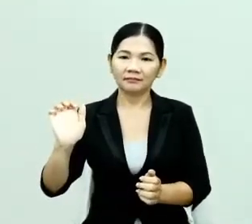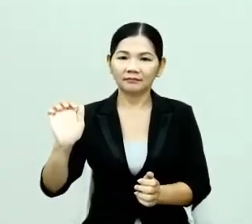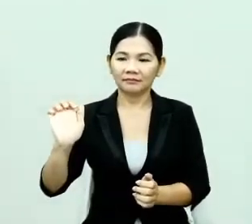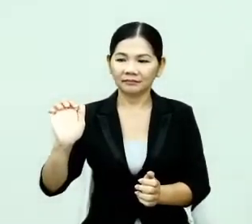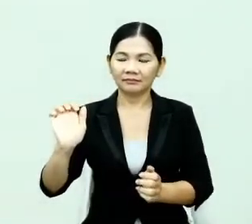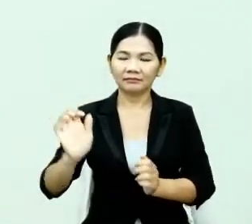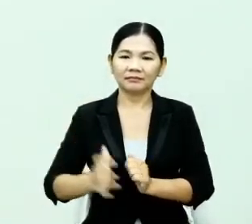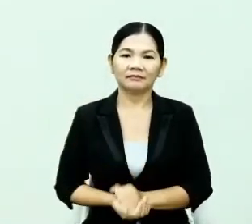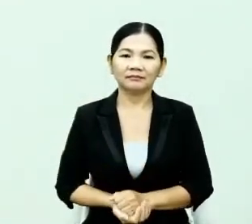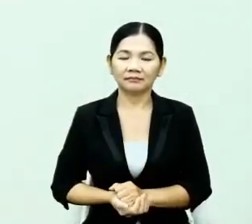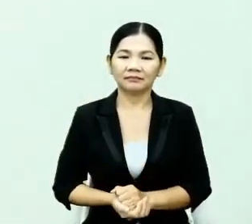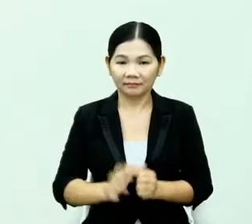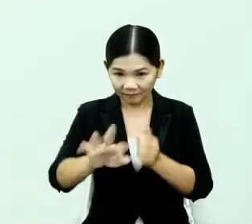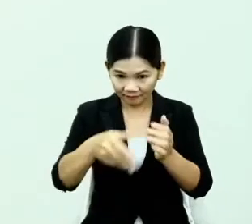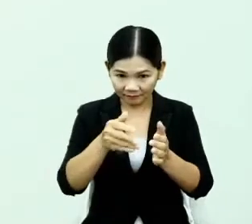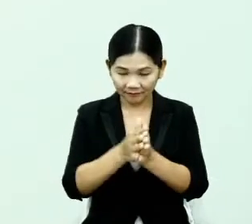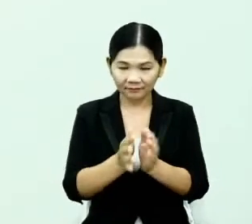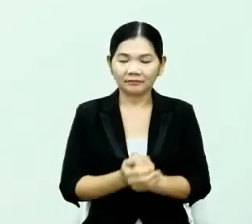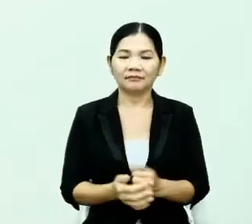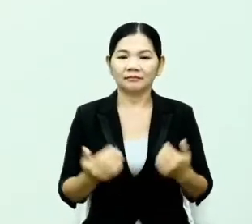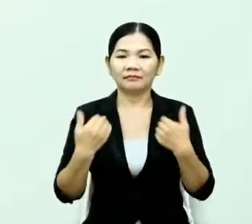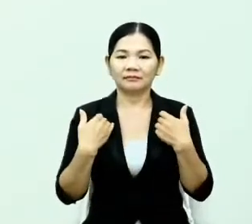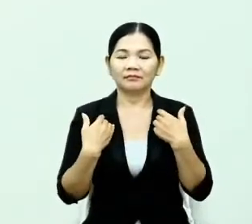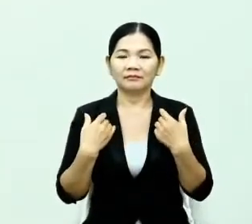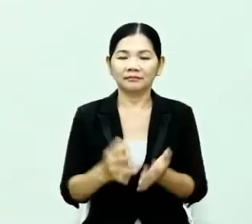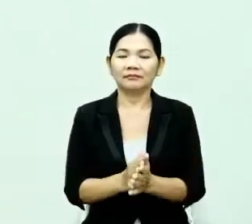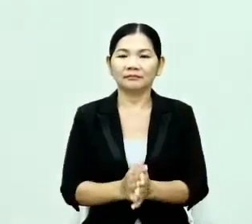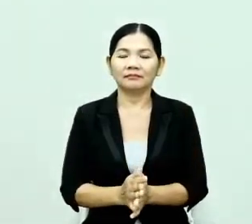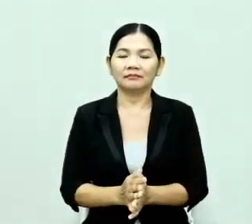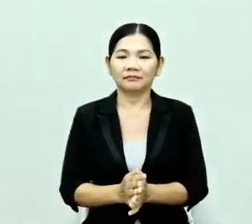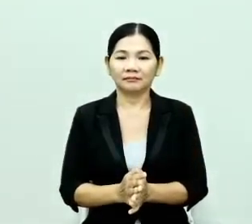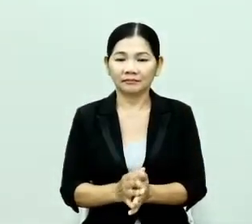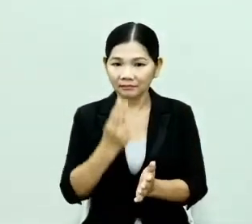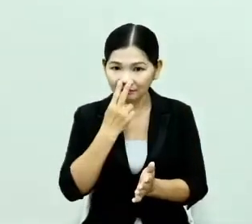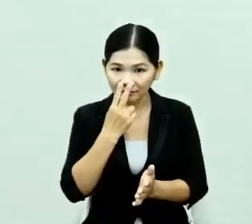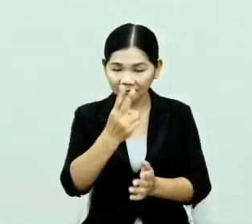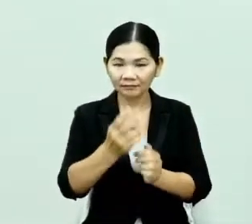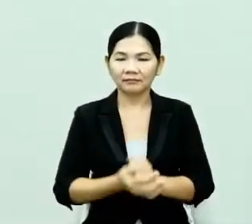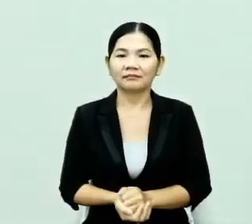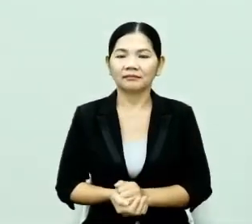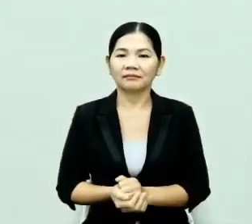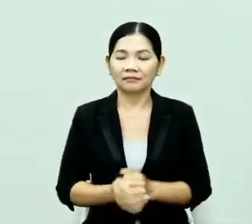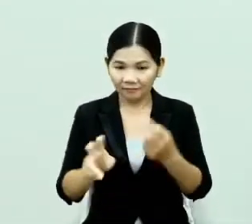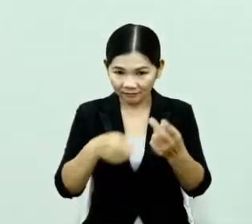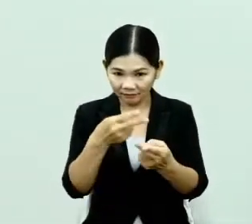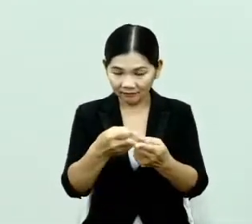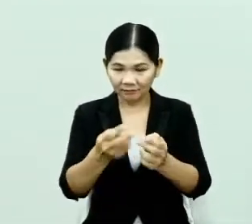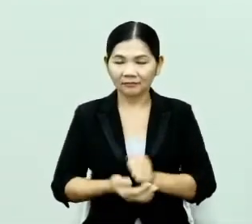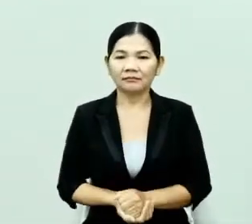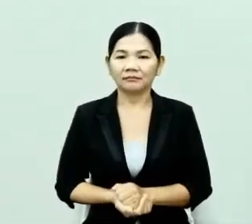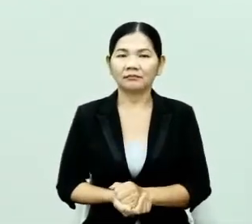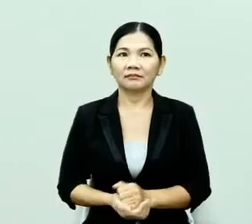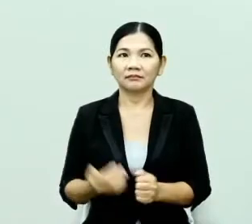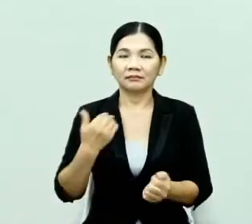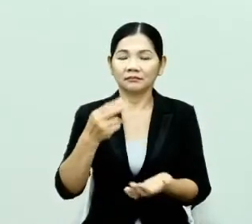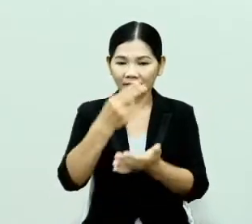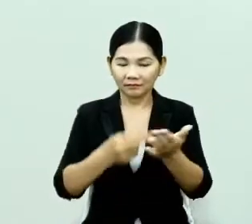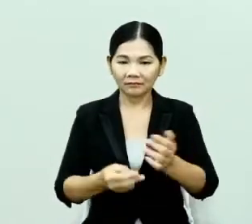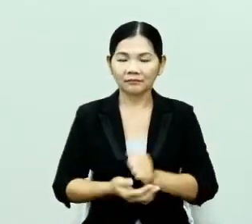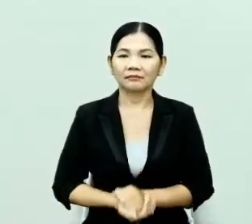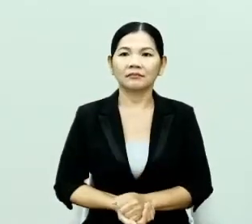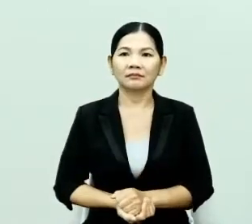មចាអរគុណកូនកូនដែលបានចូលរួមបន្លឺសូយឥឡូវកូនចាំមើលមើលហើយកំចាំឆ្លើយប្រាប់អ្នកគ្រូតើអ្នកគ្រូធ្វើអ្វី